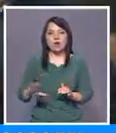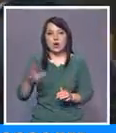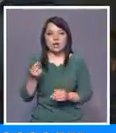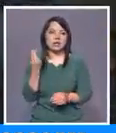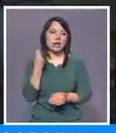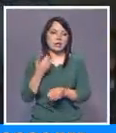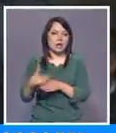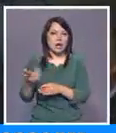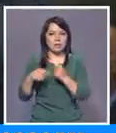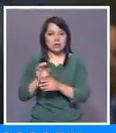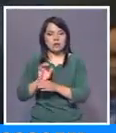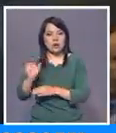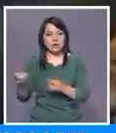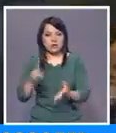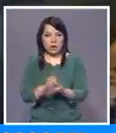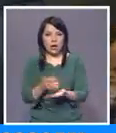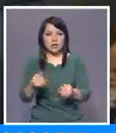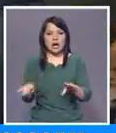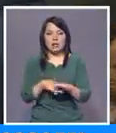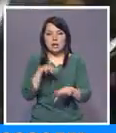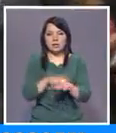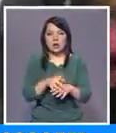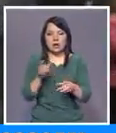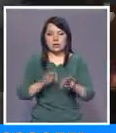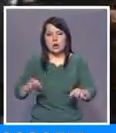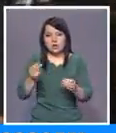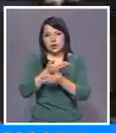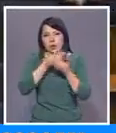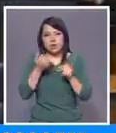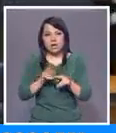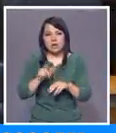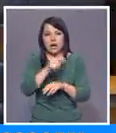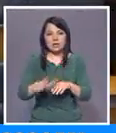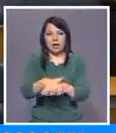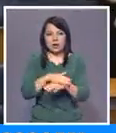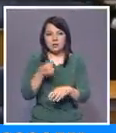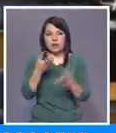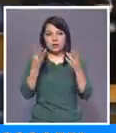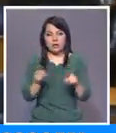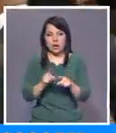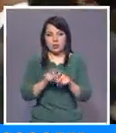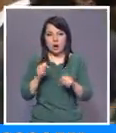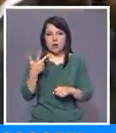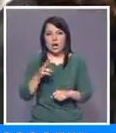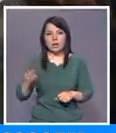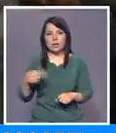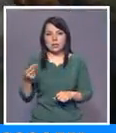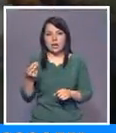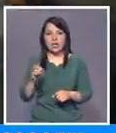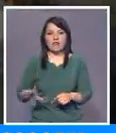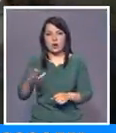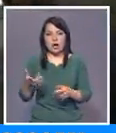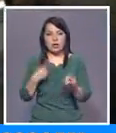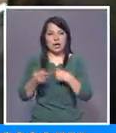несиесін қайтаруы тиіс. Бірақ оның қазынасында дәл қазір мұндай қаражат жоқ. Халық соңғы бірнеше күннің өзінде банктерден 3 миллиардтай еуроны